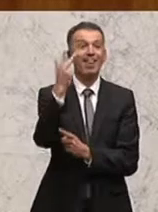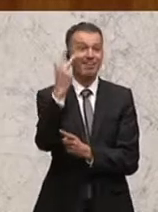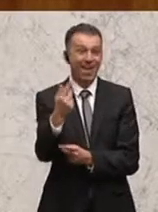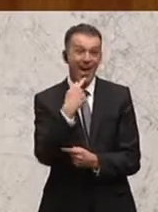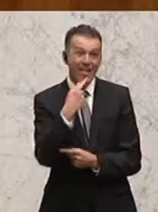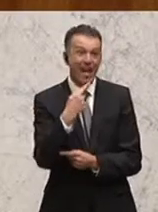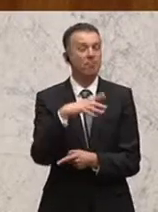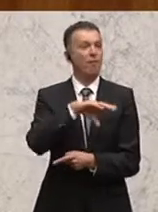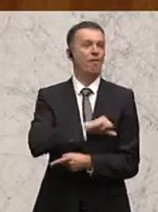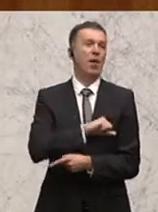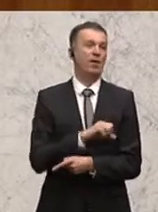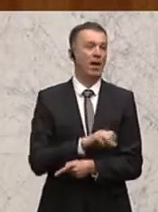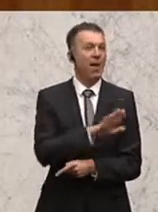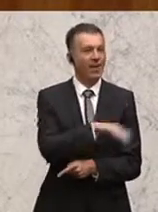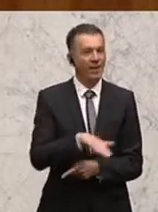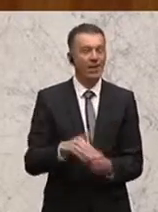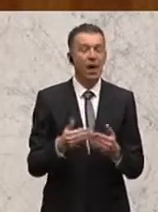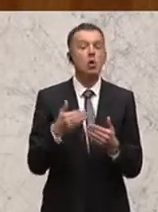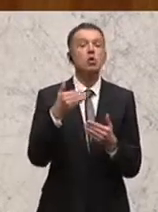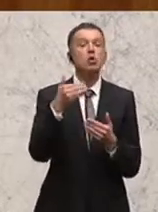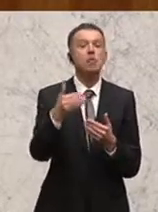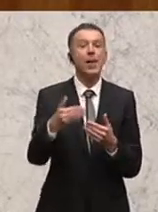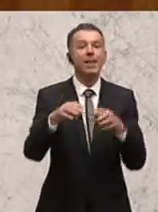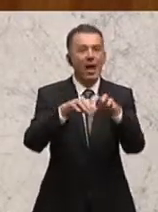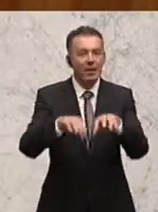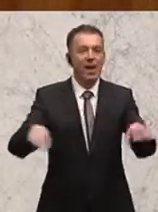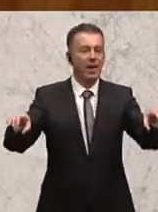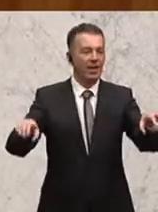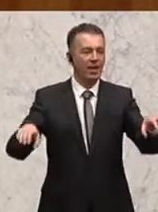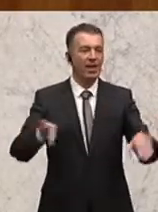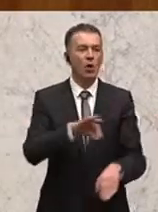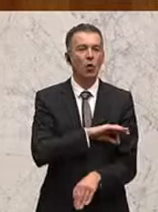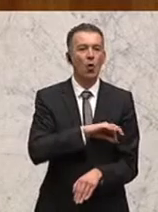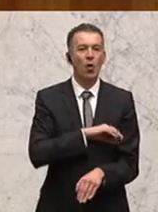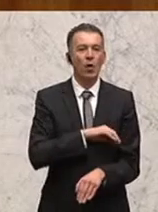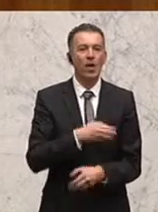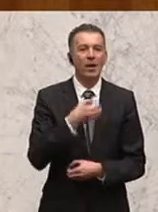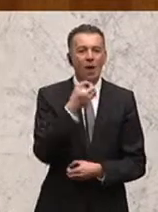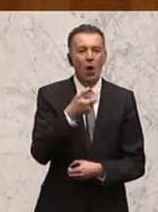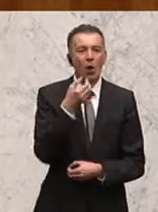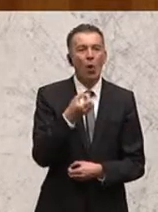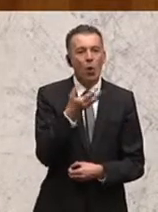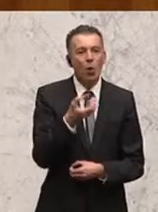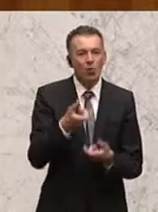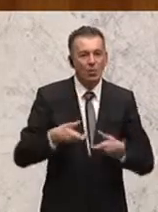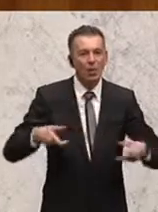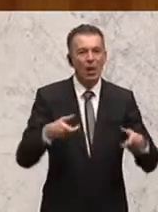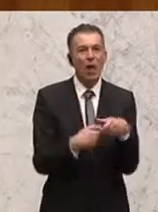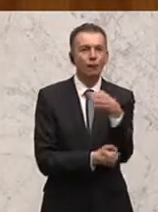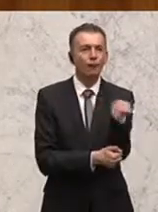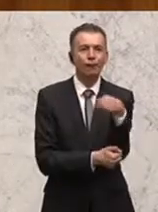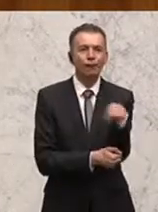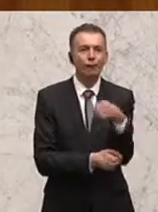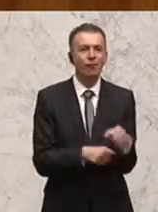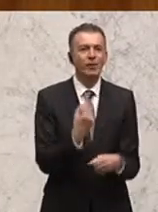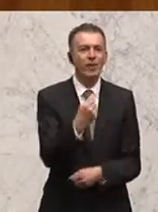eindeutiger Vorteil, wenn wir Kinder später trennen. Der Kollege Rosenkranz schüttelt den Kopf, er ist nicht so überzeugt